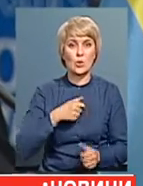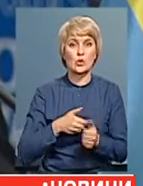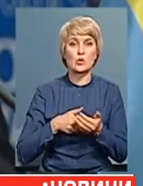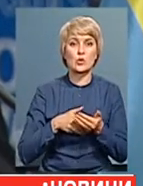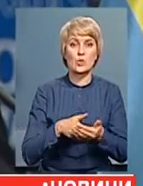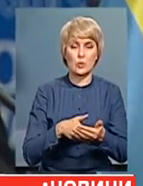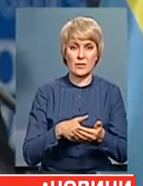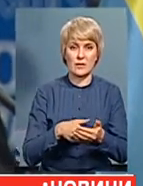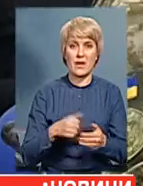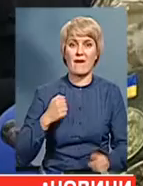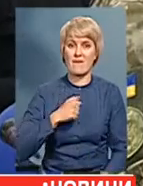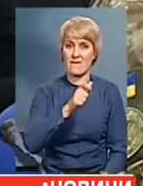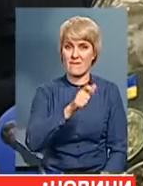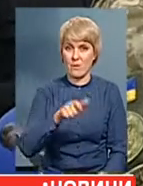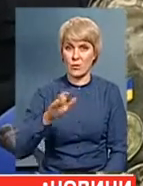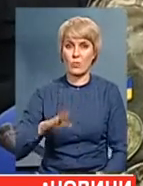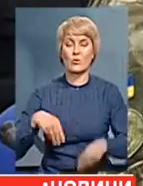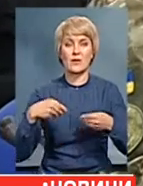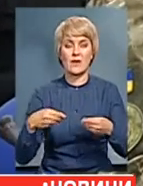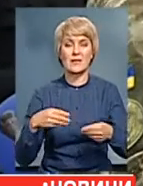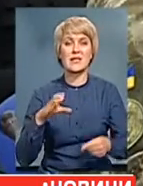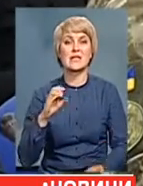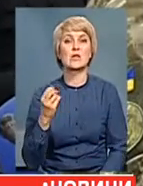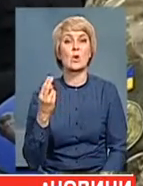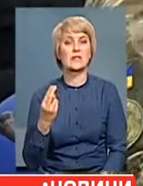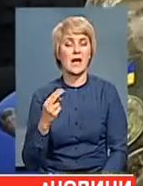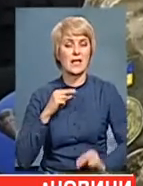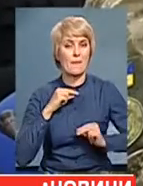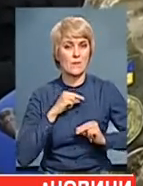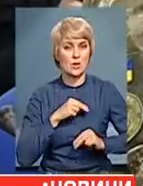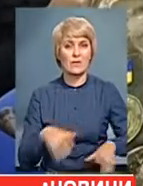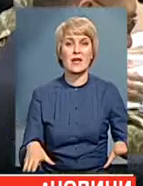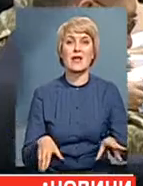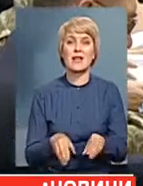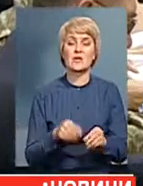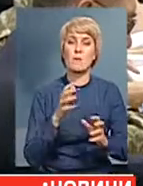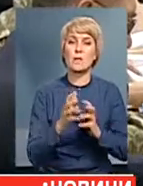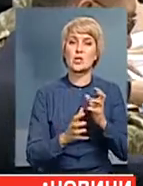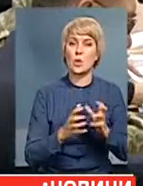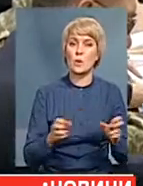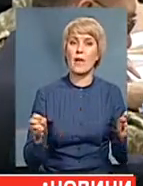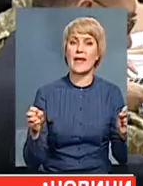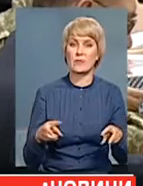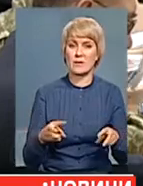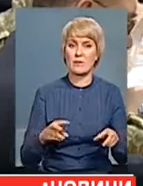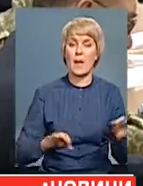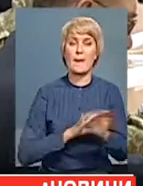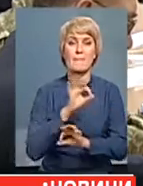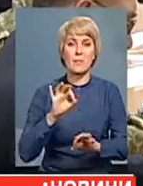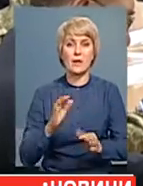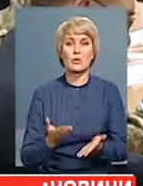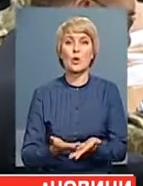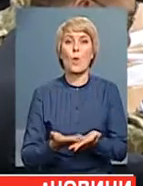надаватимуть соціальні працівники разом з міжнародними експертами. Проєкт буде опубліковано на сайті Мінсоцполітики для